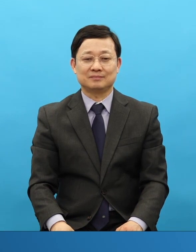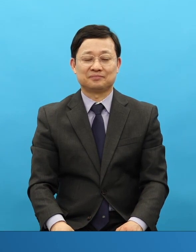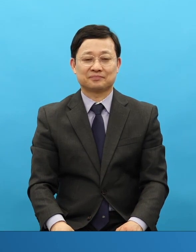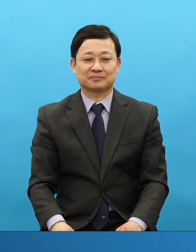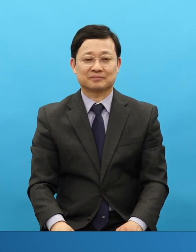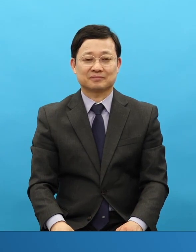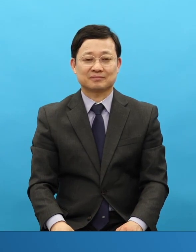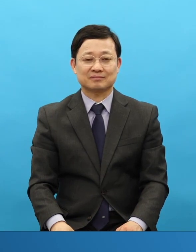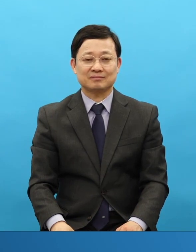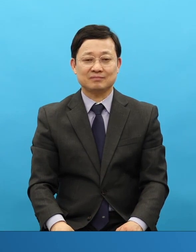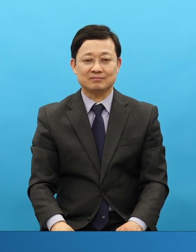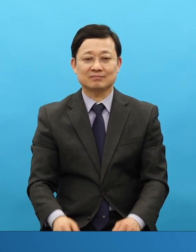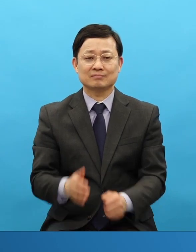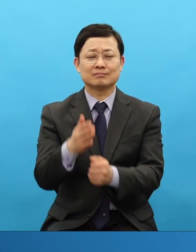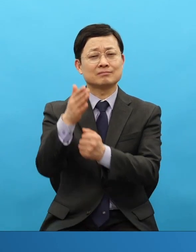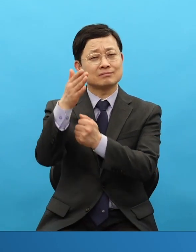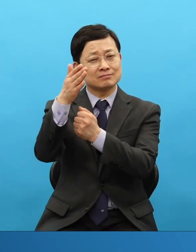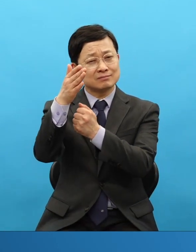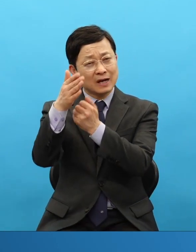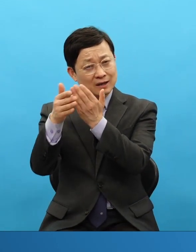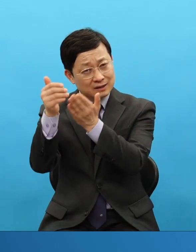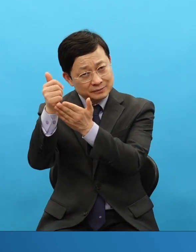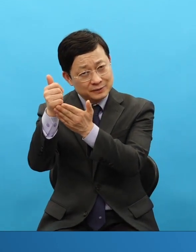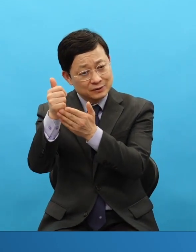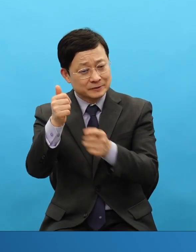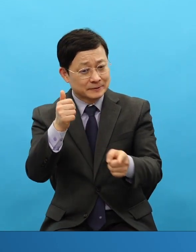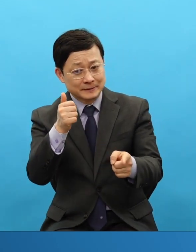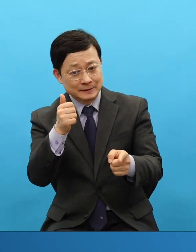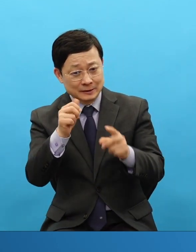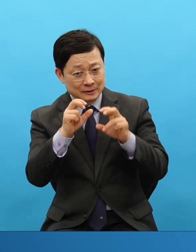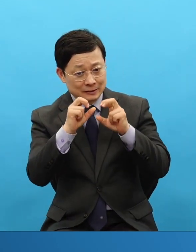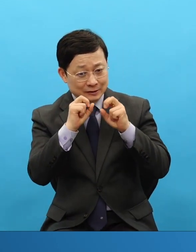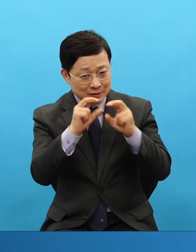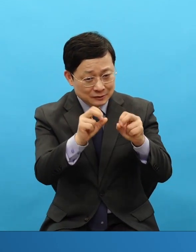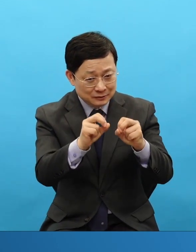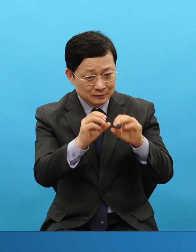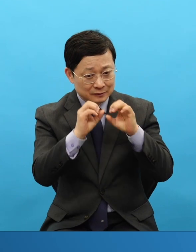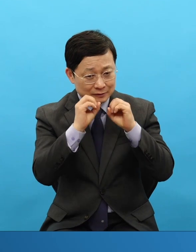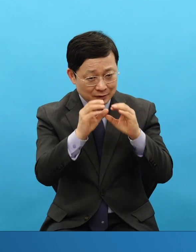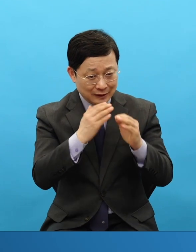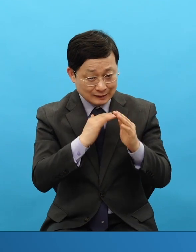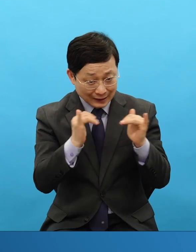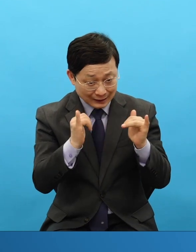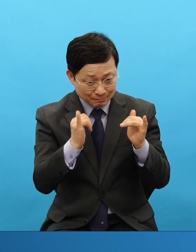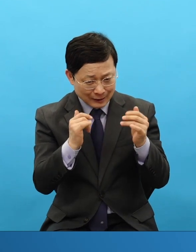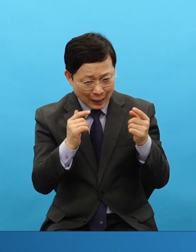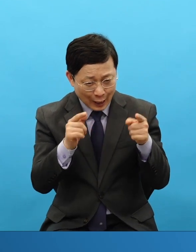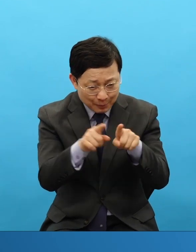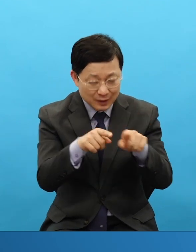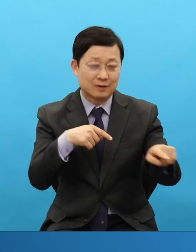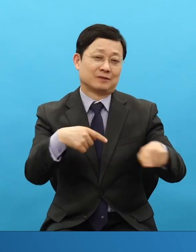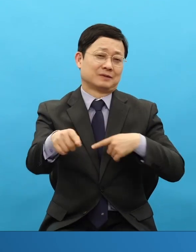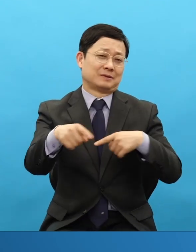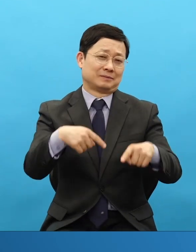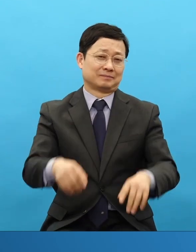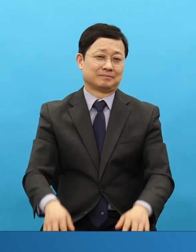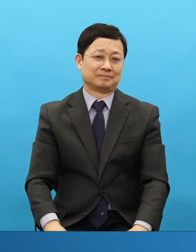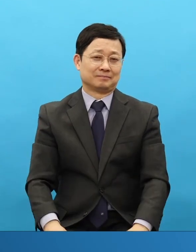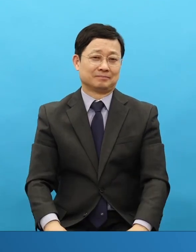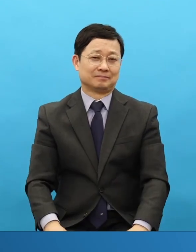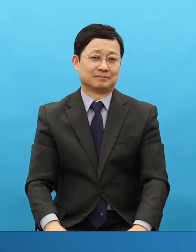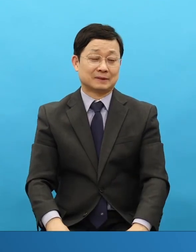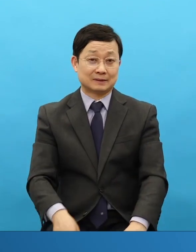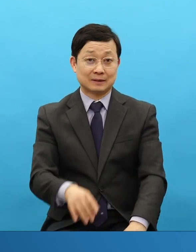아는 사람도 하나님 역사하십니다. To those who know, God does the work. 자, 산업인 오바드 한망